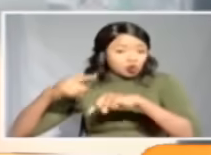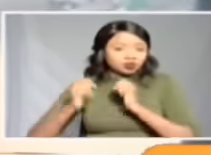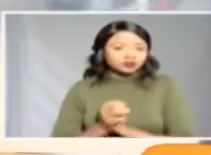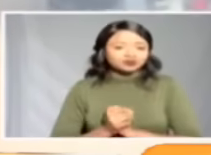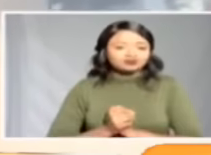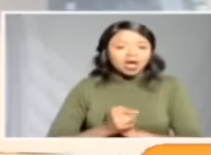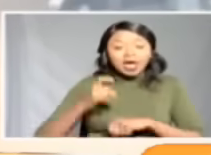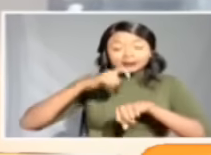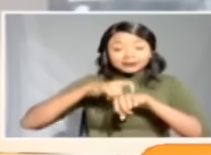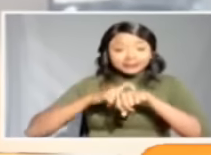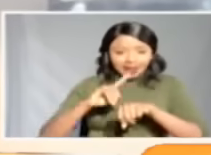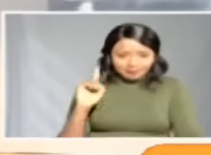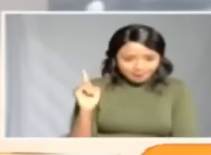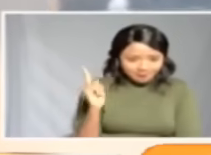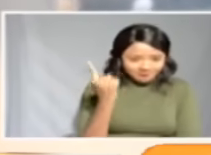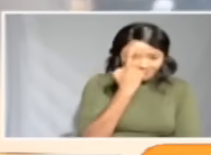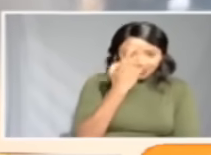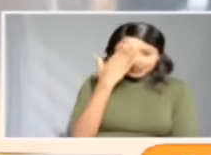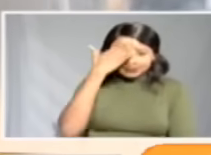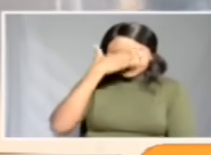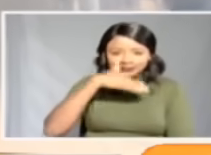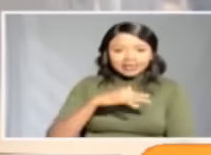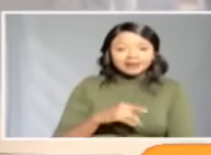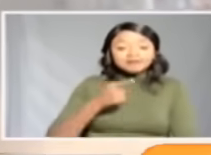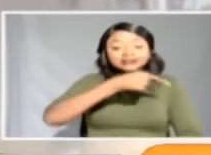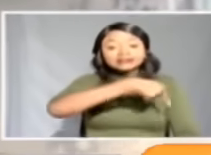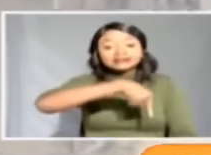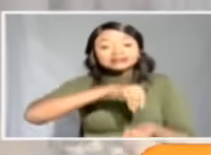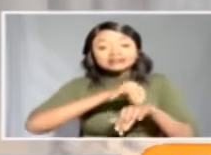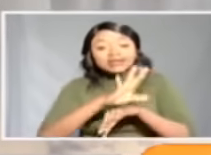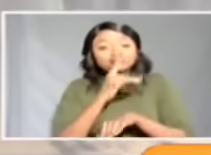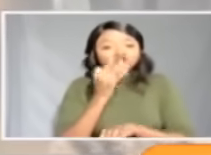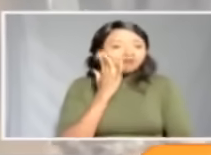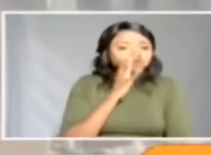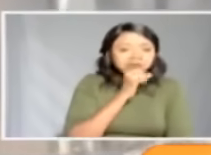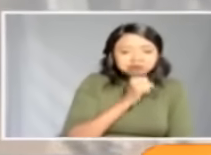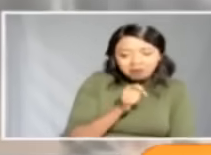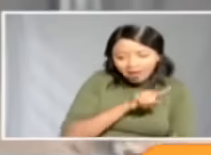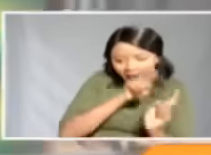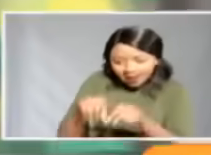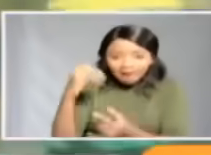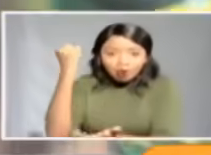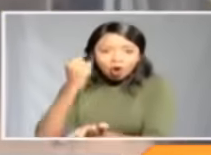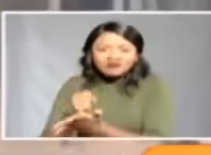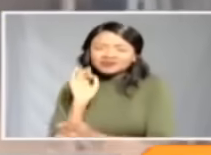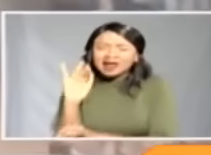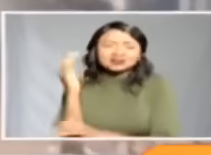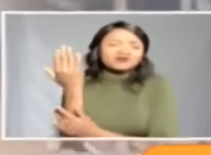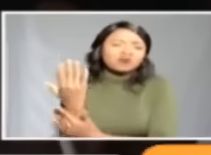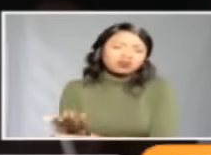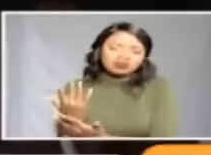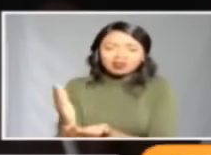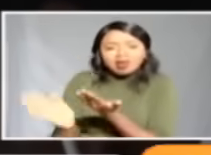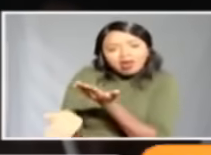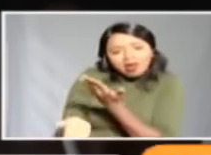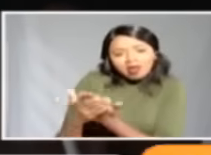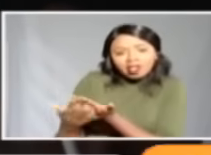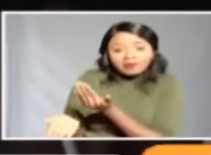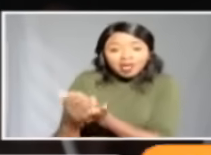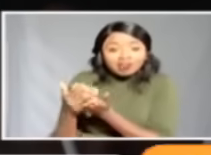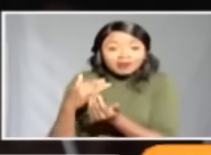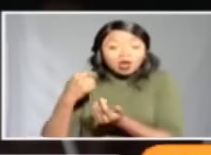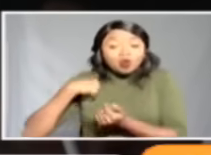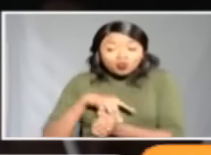Siku ya kwanza tulimtuma nyanyake kuelekea afisini mwake kuomba usaidizi. Tulikuwa